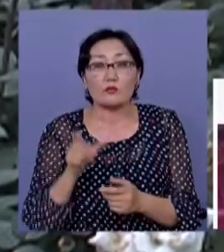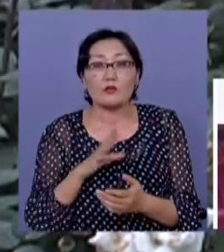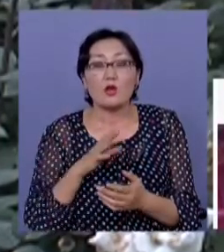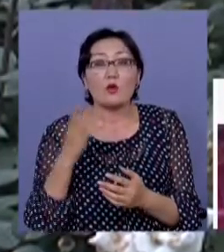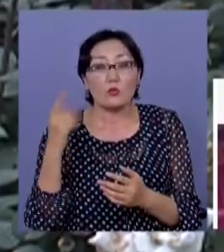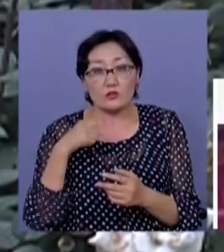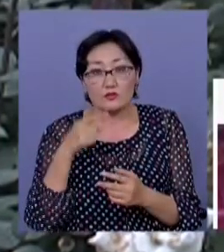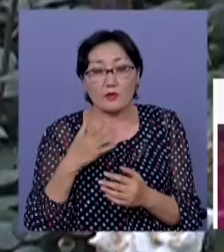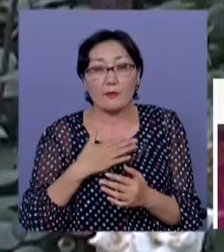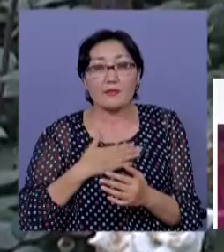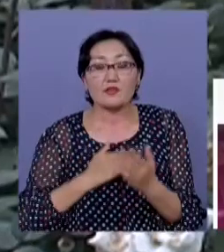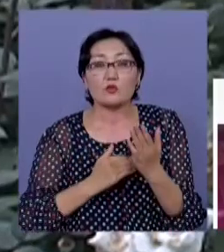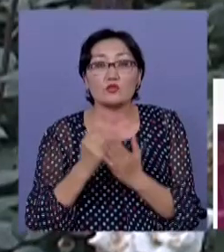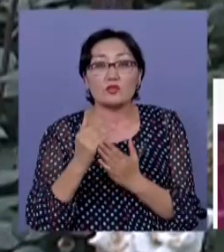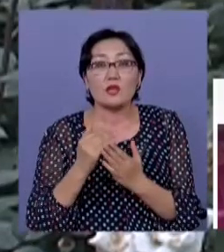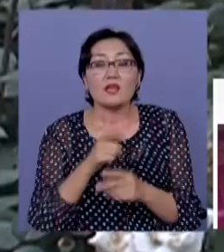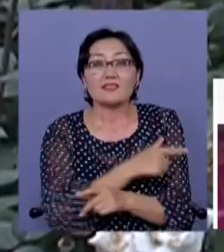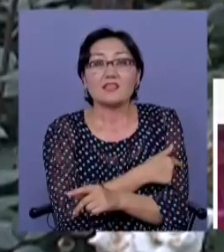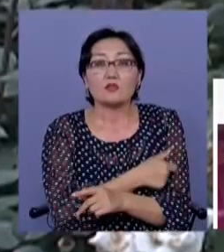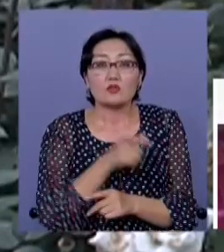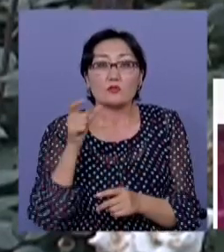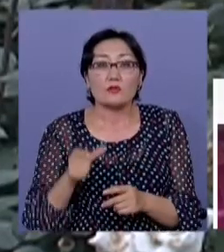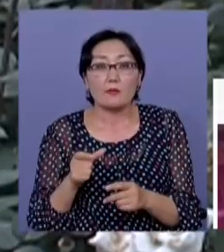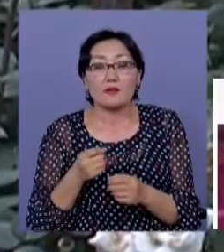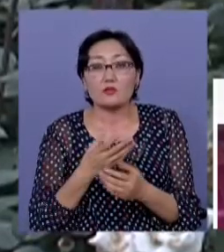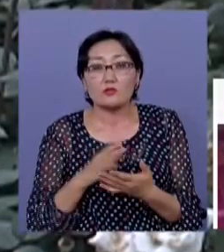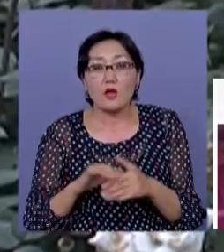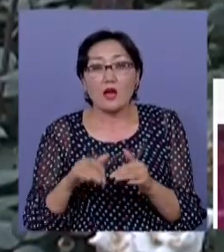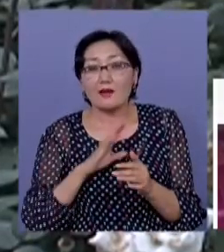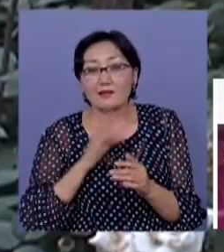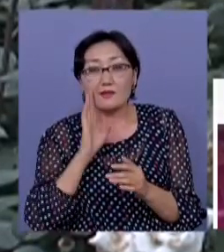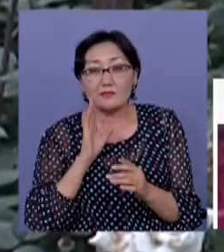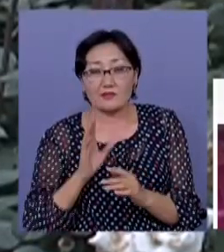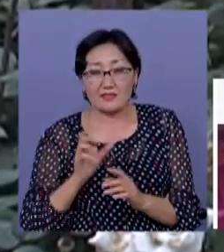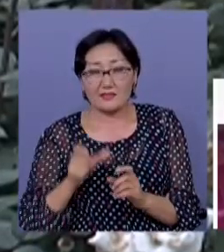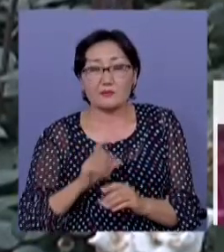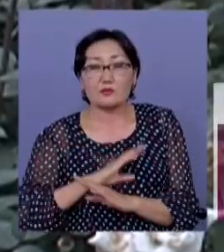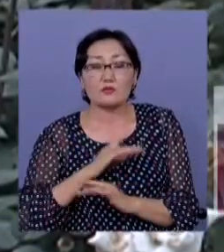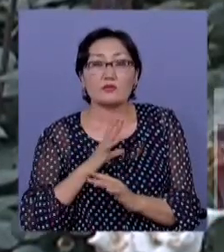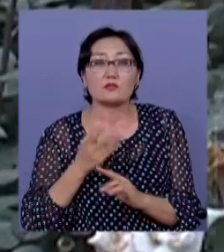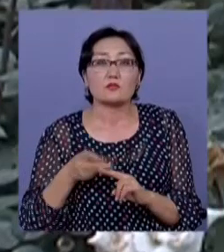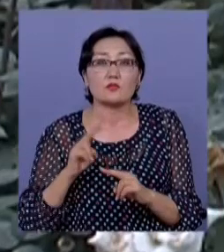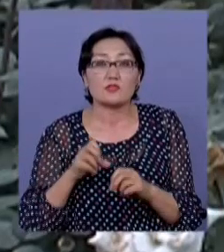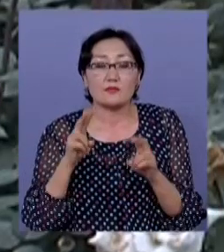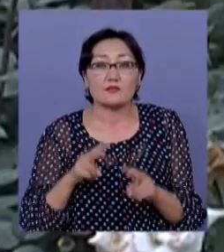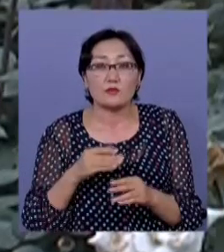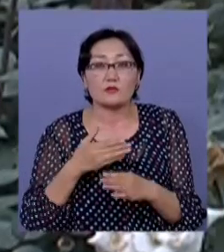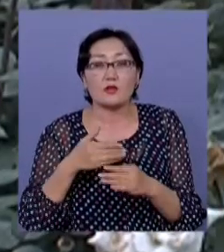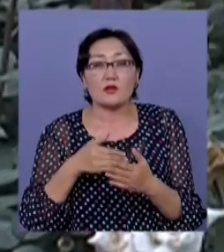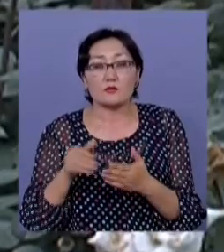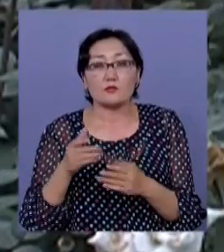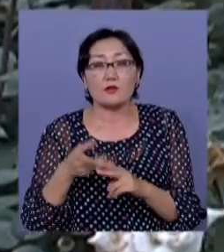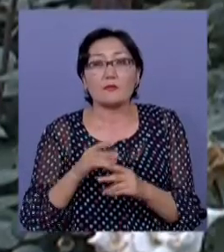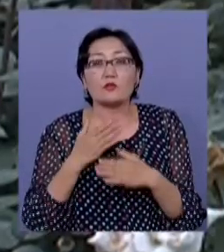айтатыны, мен сияқты ең жоғары деңгейдегі дәрігердің қолынан бірнеше мың адам қаза тапты. Егер мен соларды ескеріп мамандығымнан бас тартатын болсам, онда